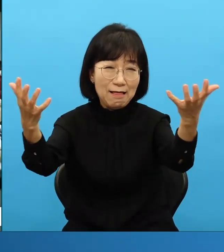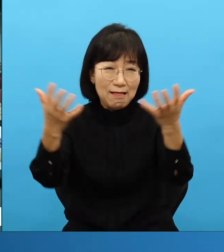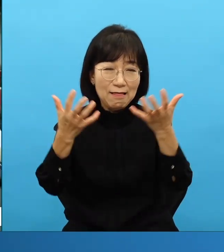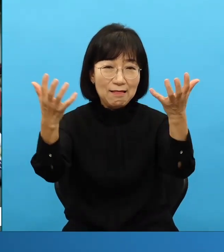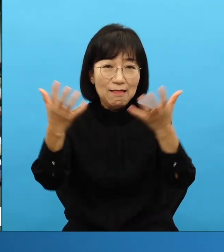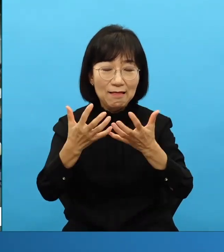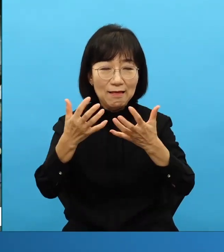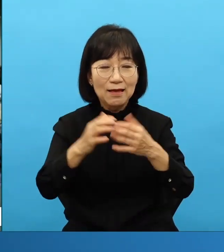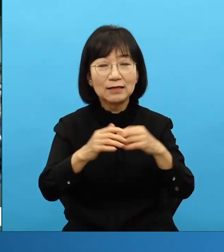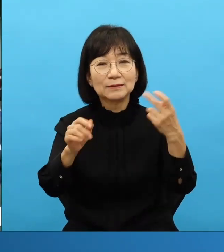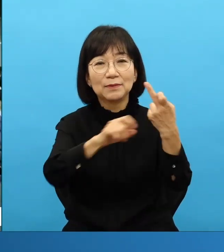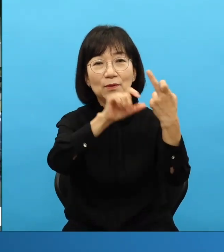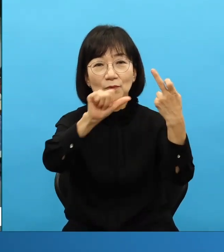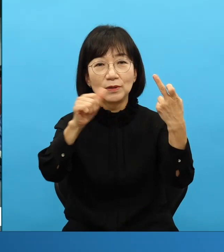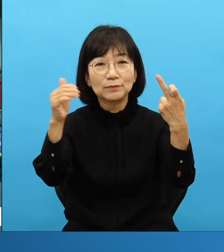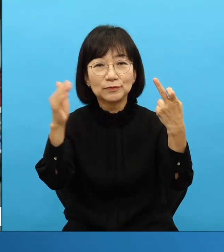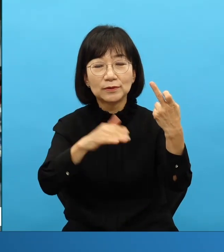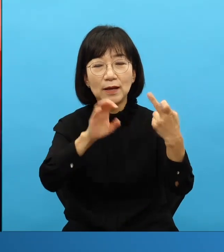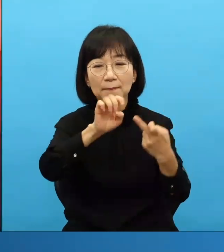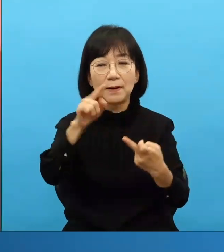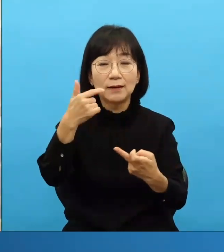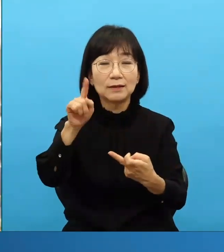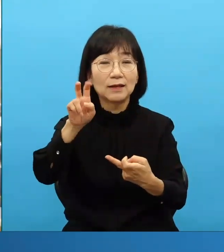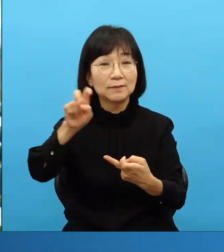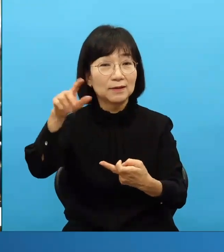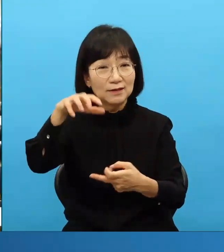이틀간 파나마에서 열렸습니다.